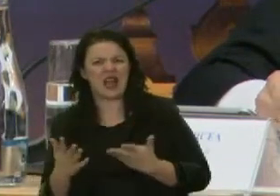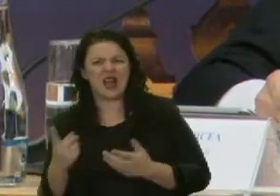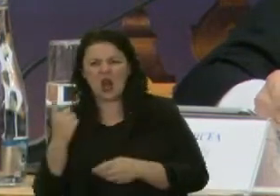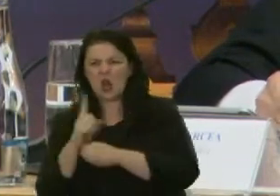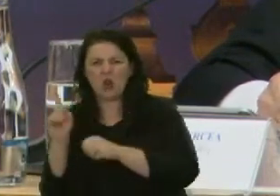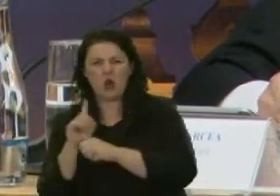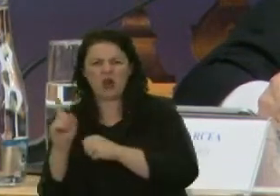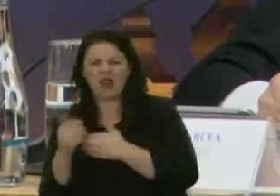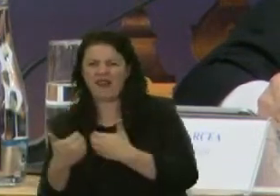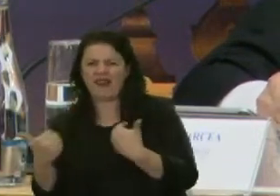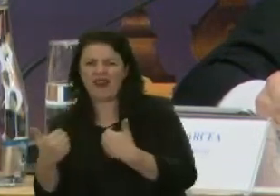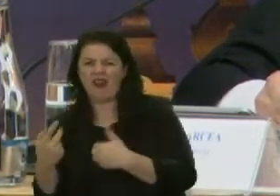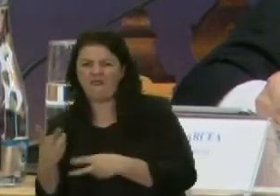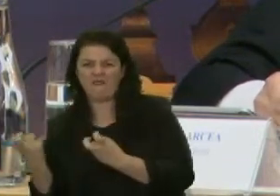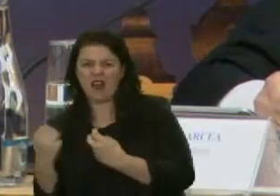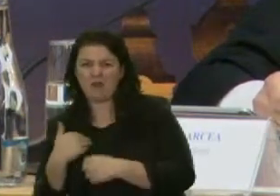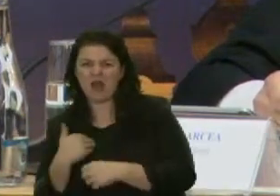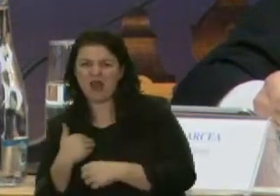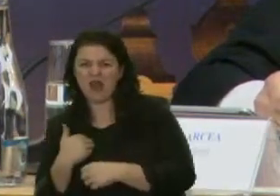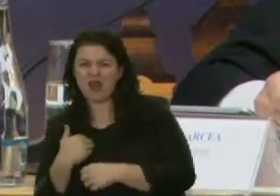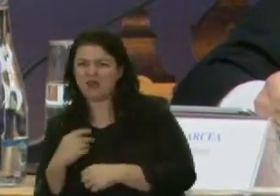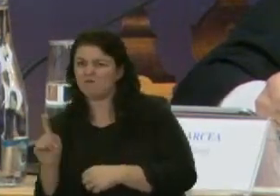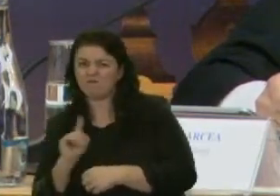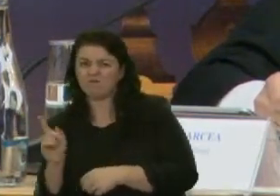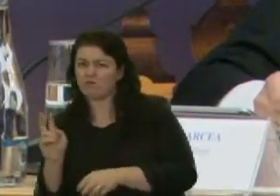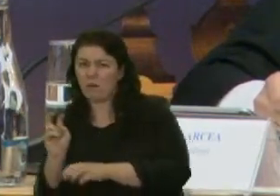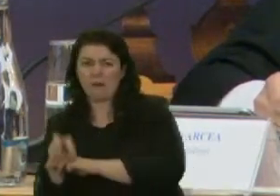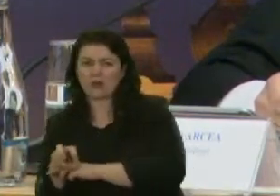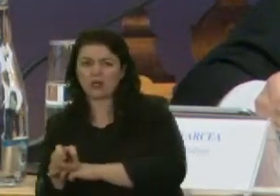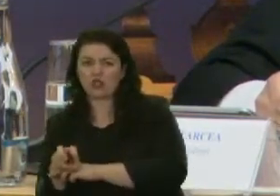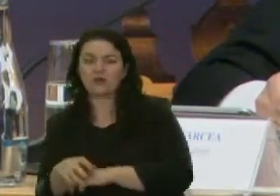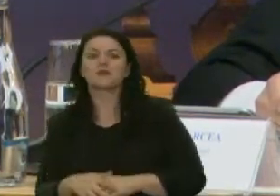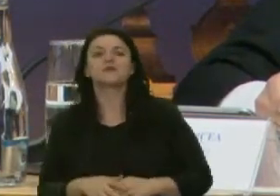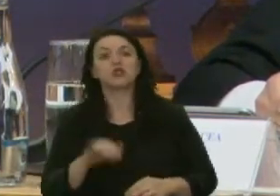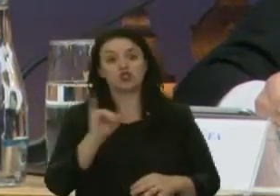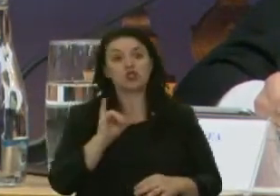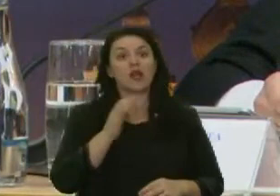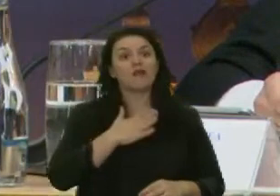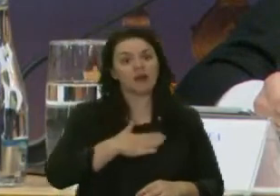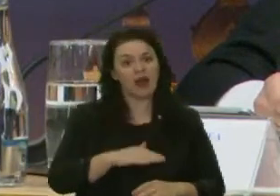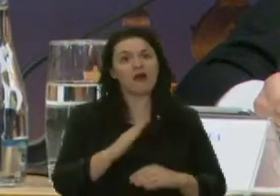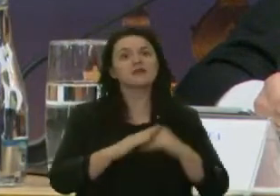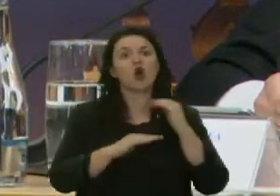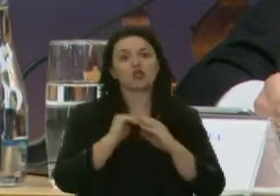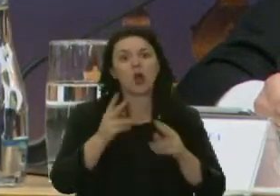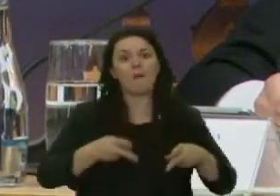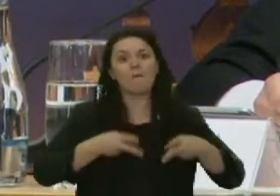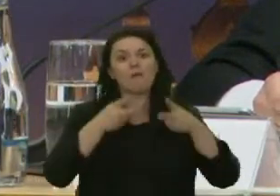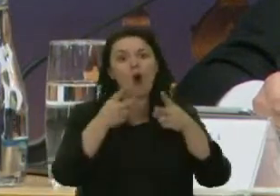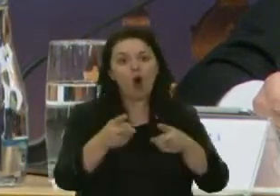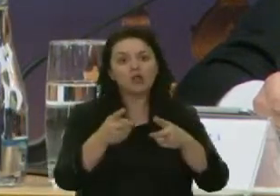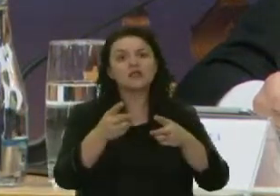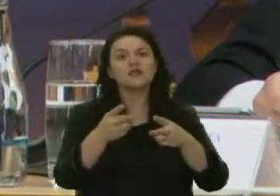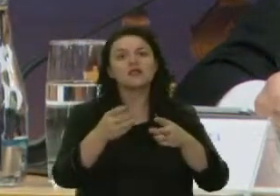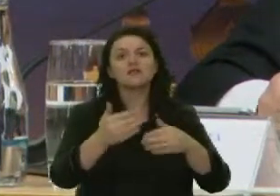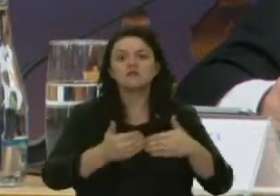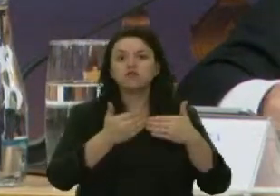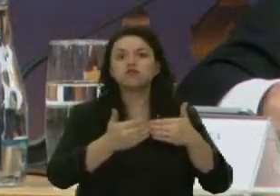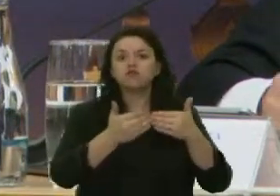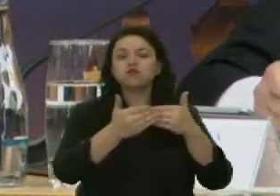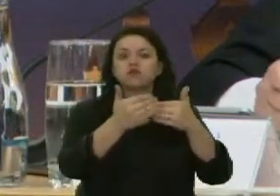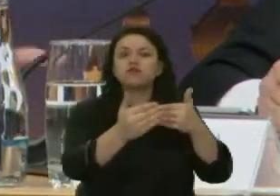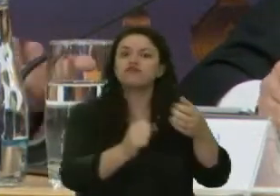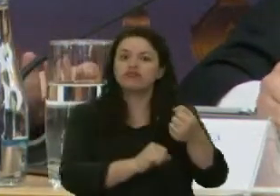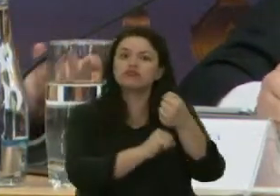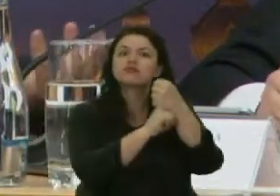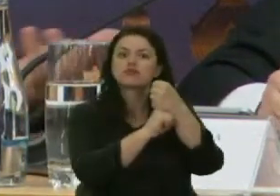lucruri fără mine puteți să le faceți Dar nu cu participarea mea cine vrea să construiască un pod să pună o cărămidă în sensul figurat al